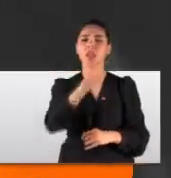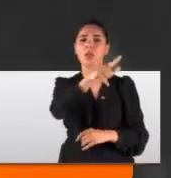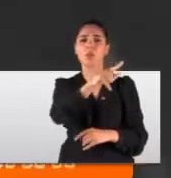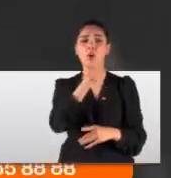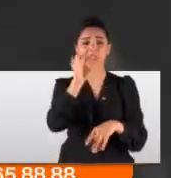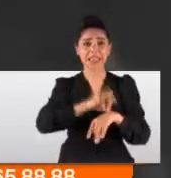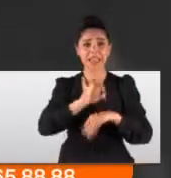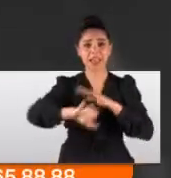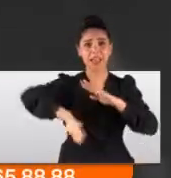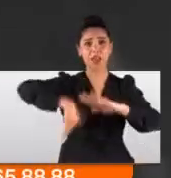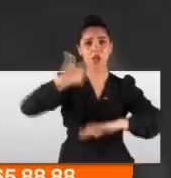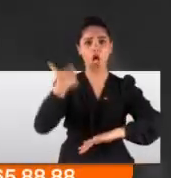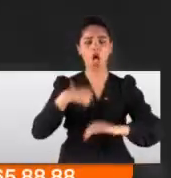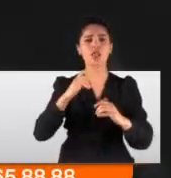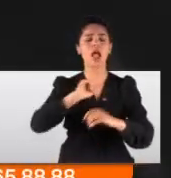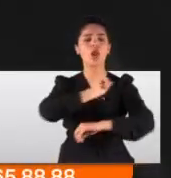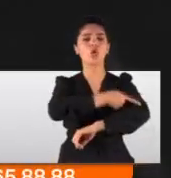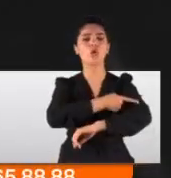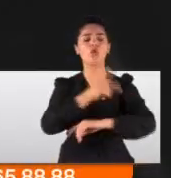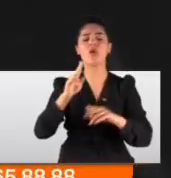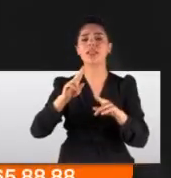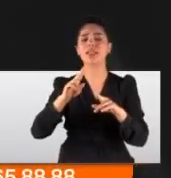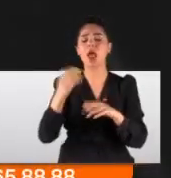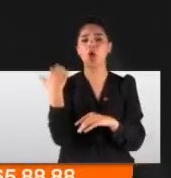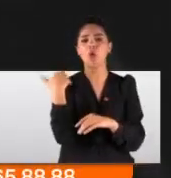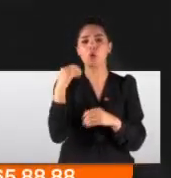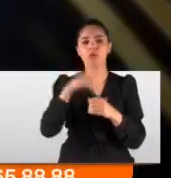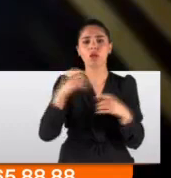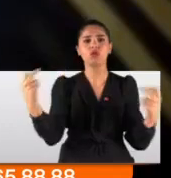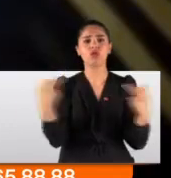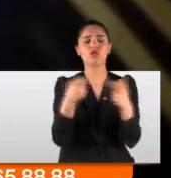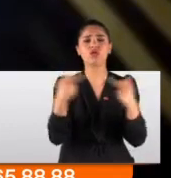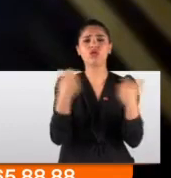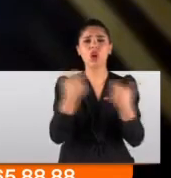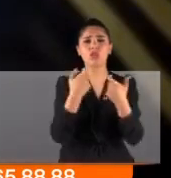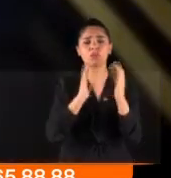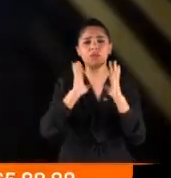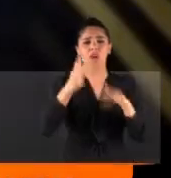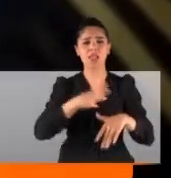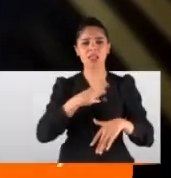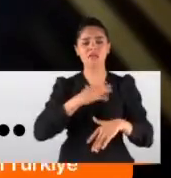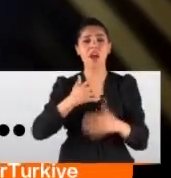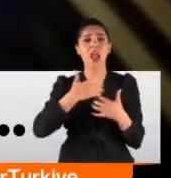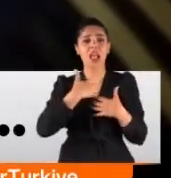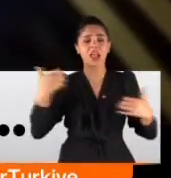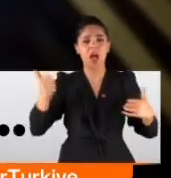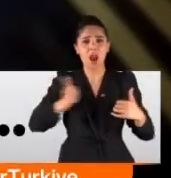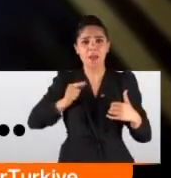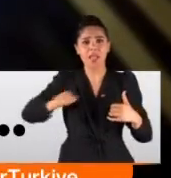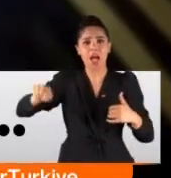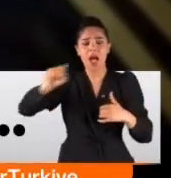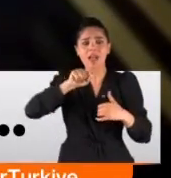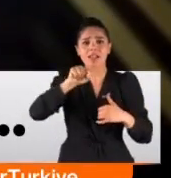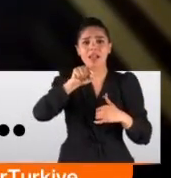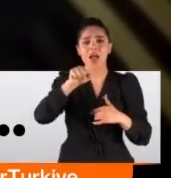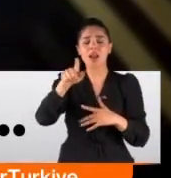O saatten sonra Özel Kuvvetler Komutanlığı'nda çatışmalar büyüdü. Kahraman askerler komutanlığı cuntacılardan